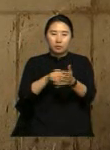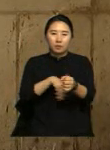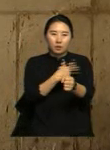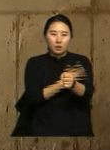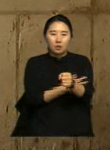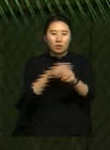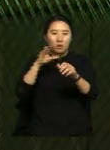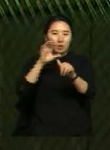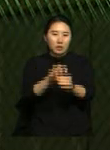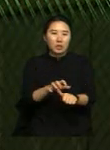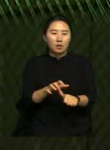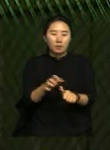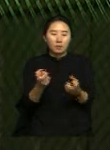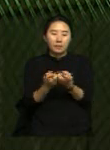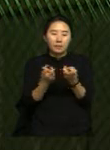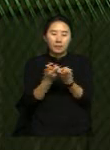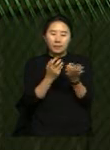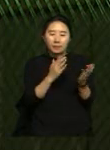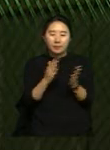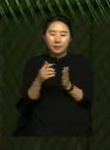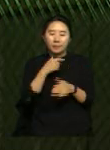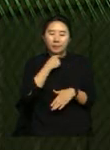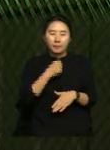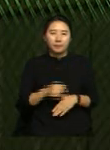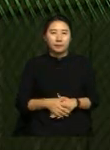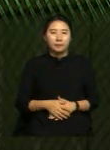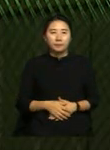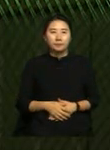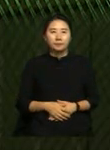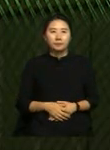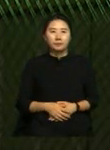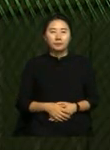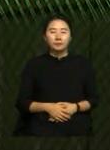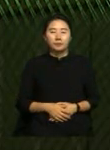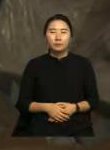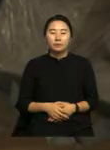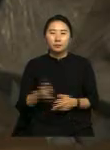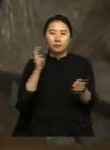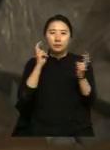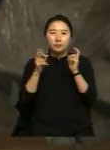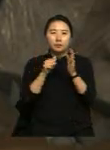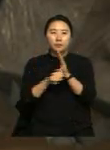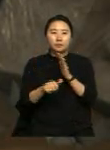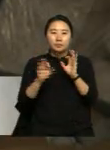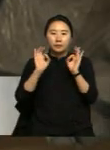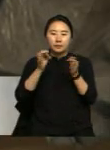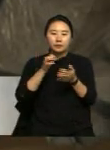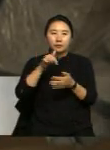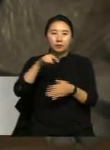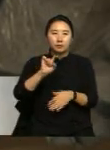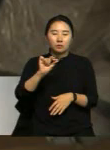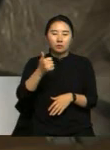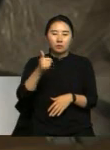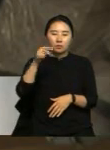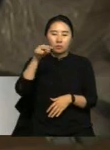자격 제한 등의 제재 방안 마련을 요구했습니다. 이 업체 대표는 김군수의